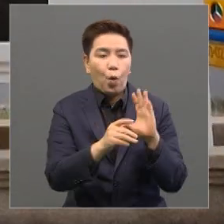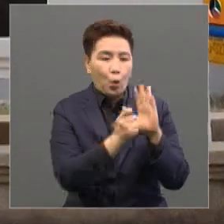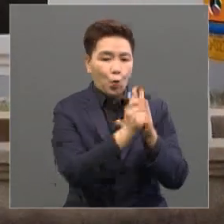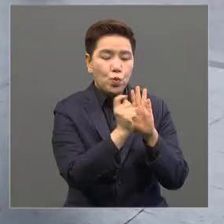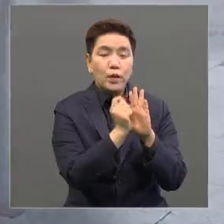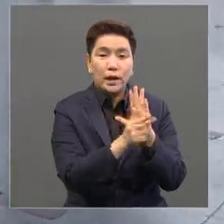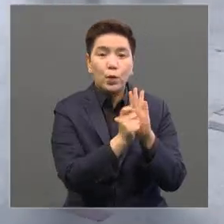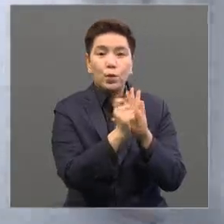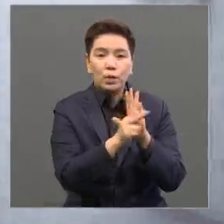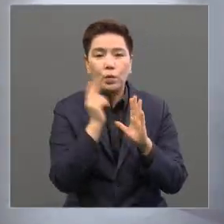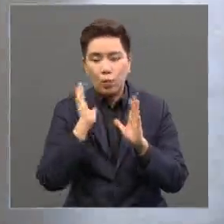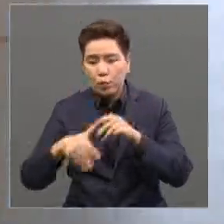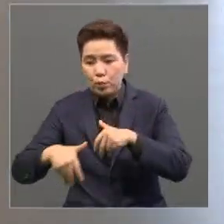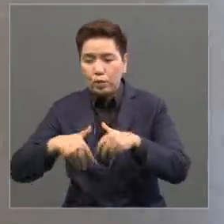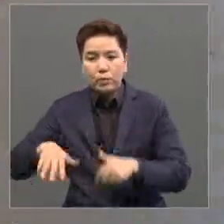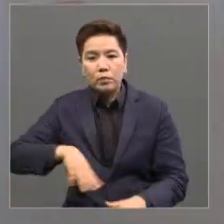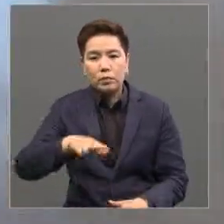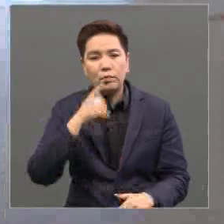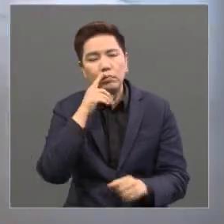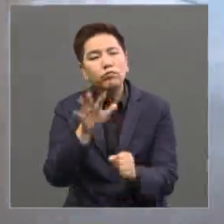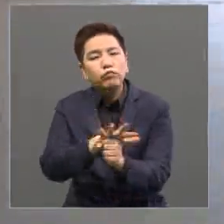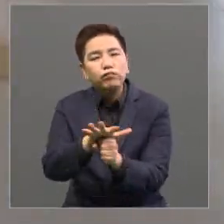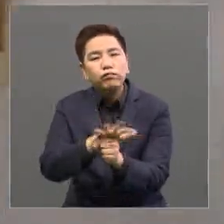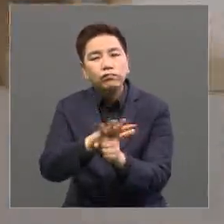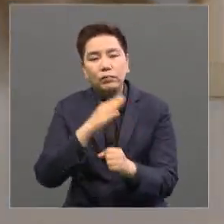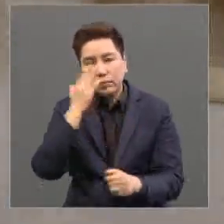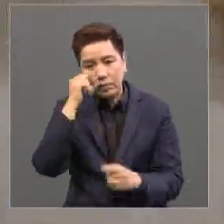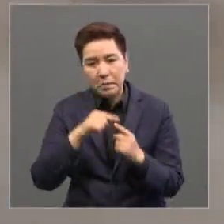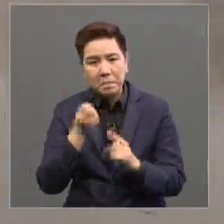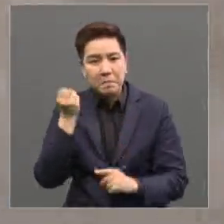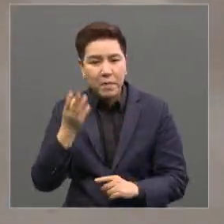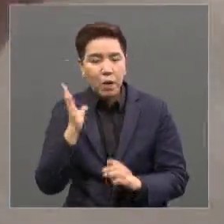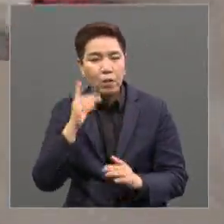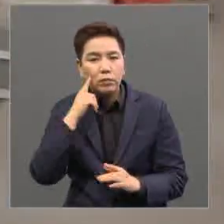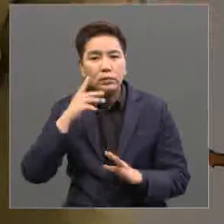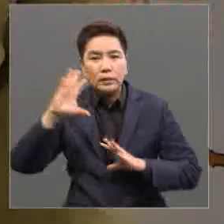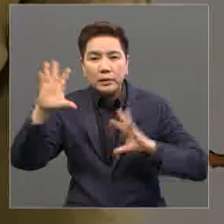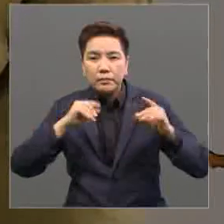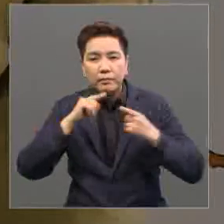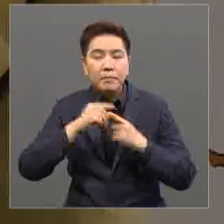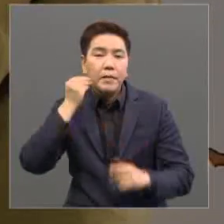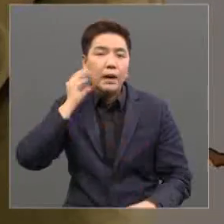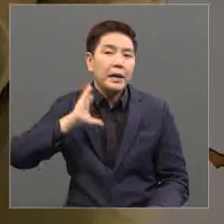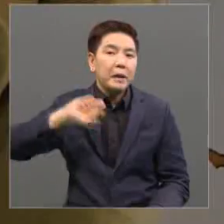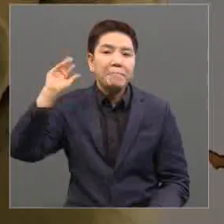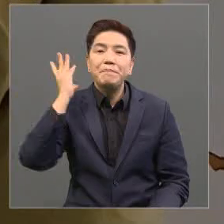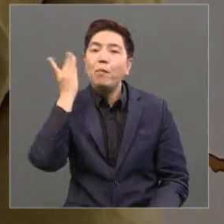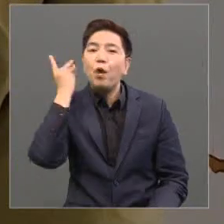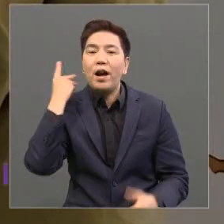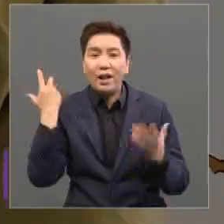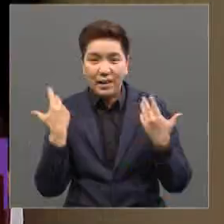เค้าบอกว่ามีพี่น้องประชาชนเดินทางค่อนข้างบางตานะคะเนื่องจากว่าบางส่วนเนี่ยเดินทางกลับไปตั้งแต่เมื่อวานนี้แล้ว